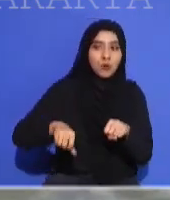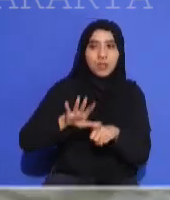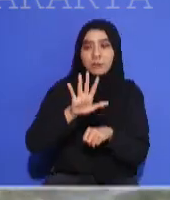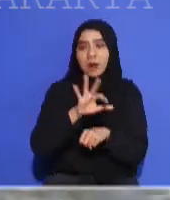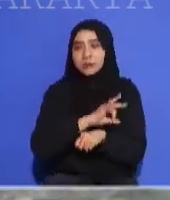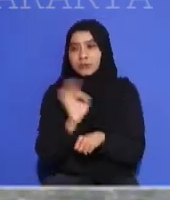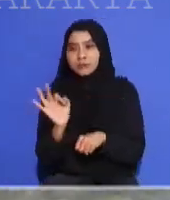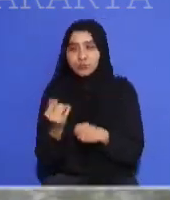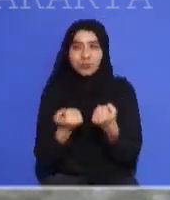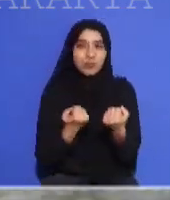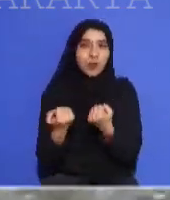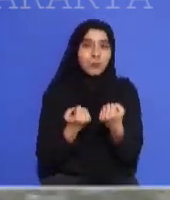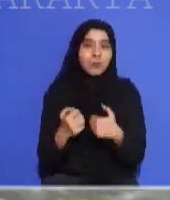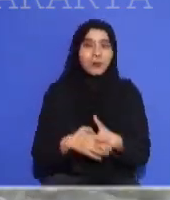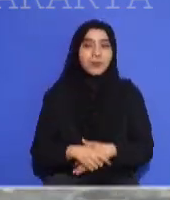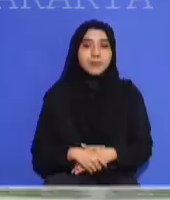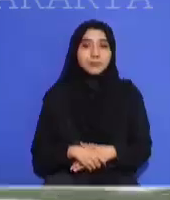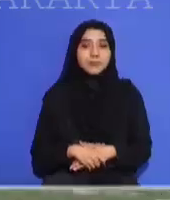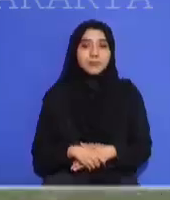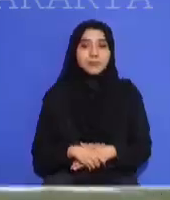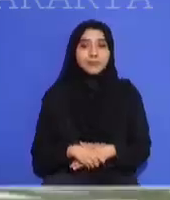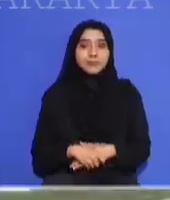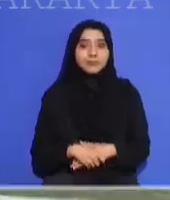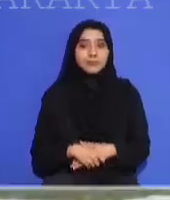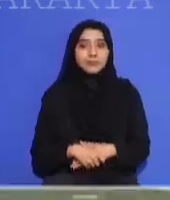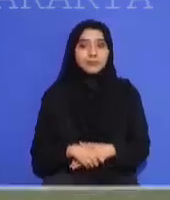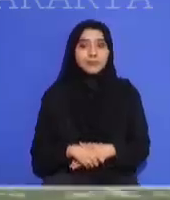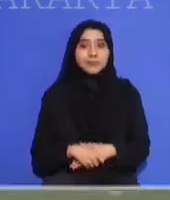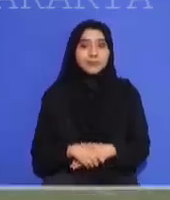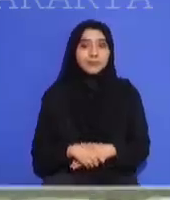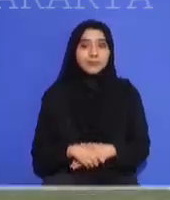Rp1.000 kangge mobil. Mekaten Widianto lan Harif Yuda Asung Palapuran.